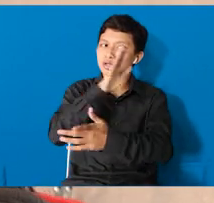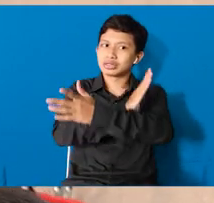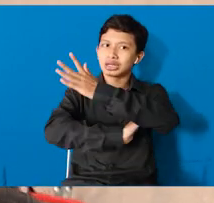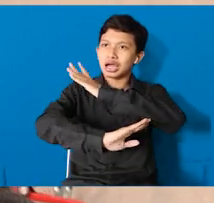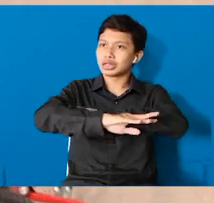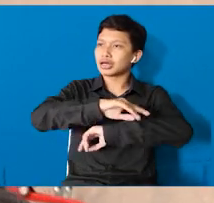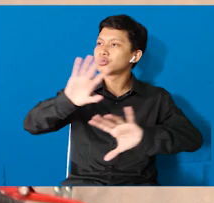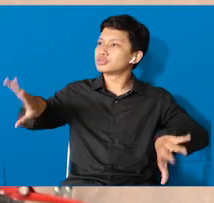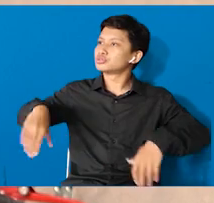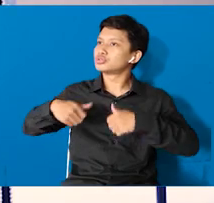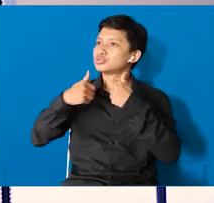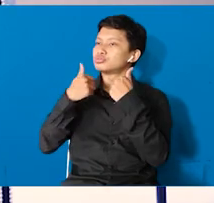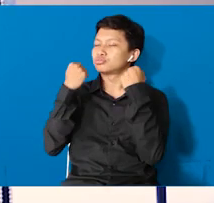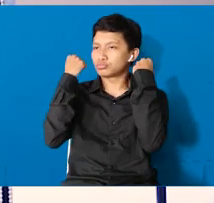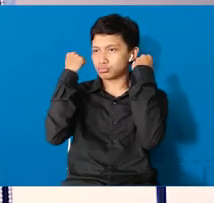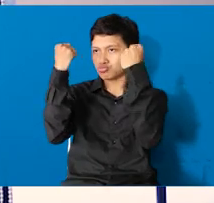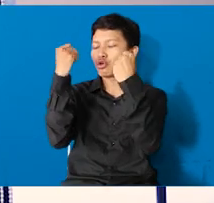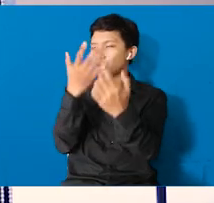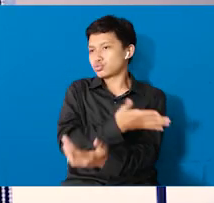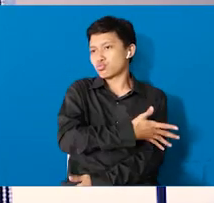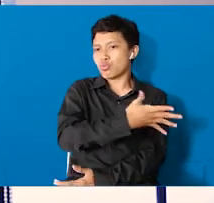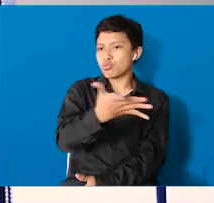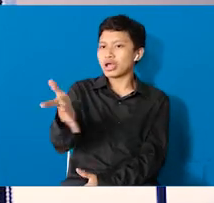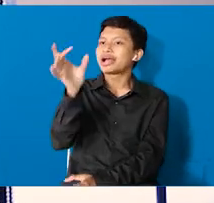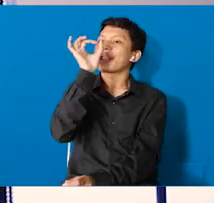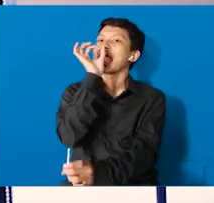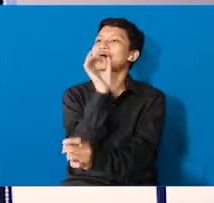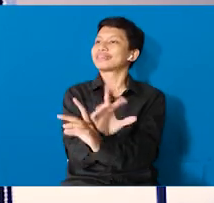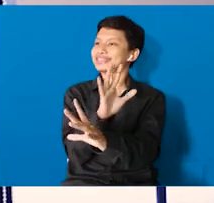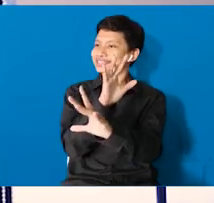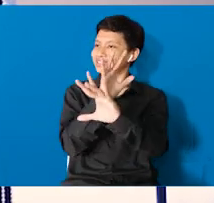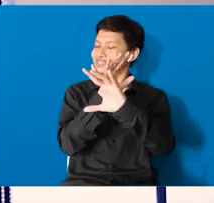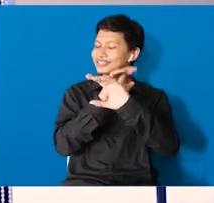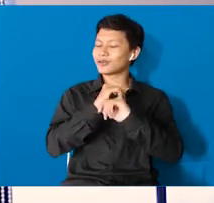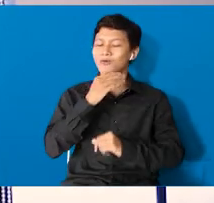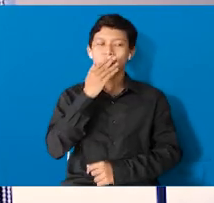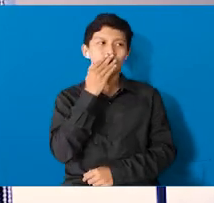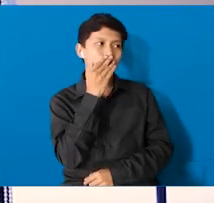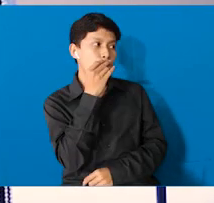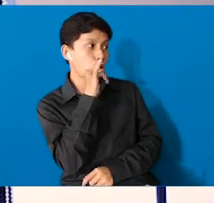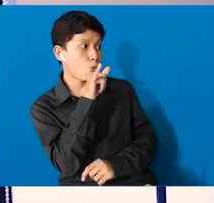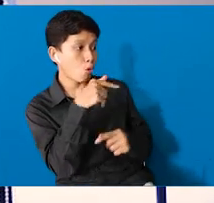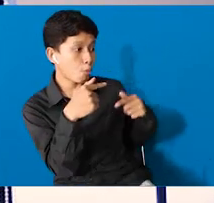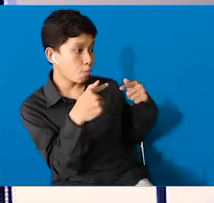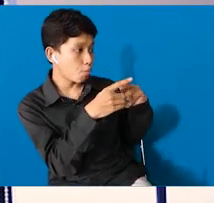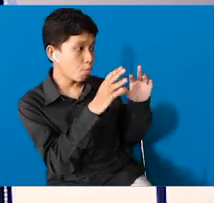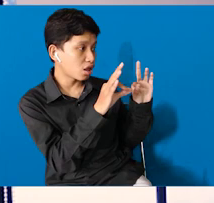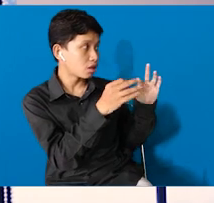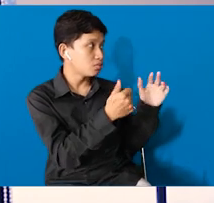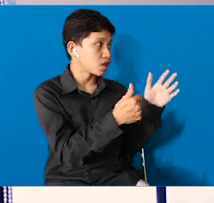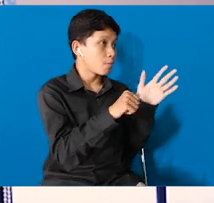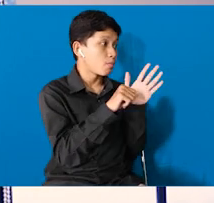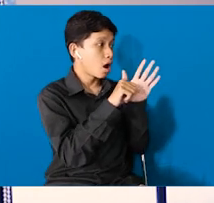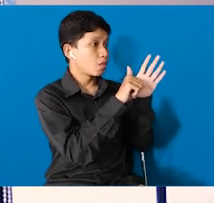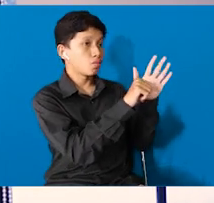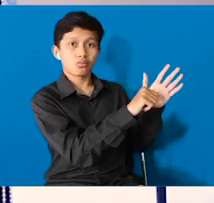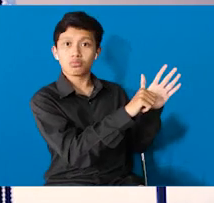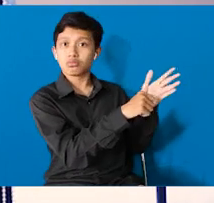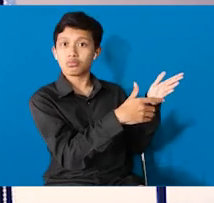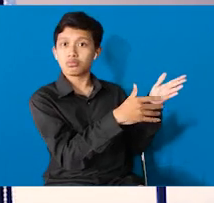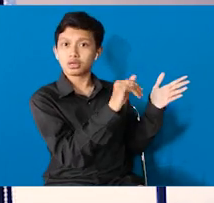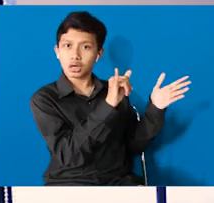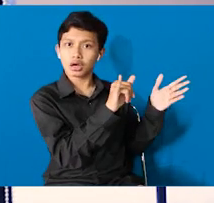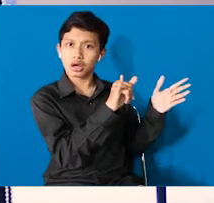itu semuanya free. Wah, mantap ini. Tentunya ini akan mendukung kepada kesehatan masyarakat yang semakin